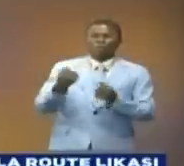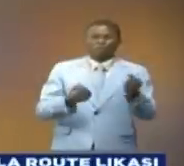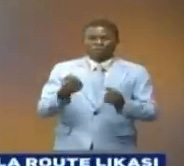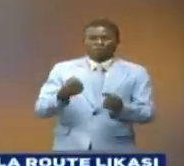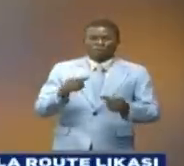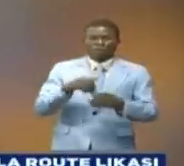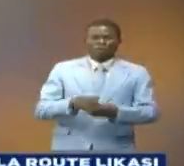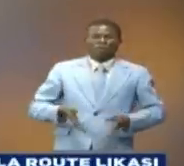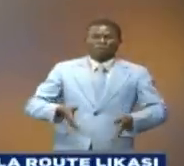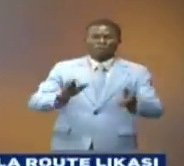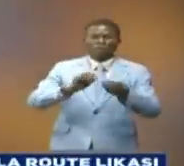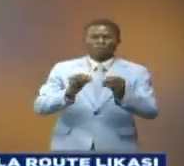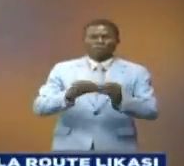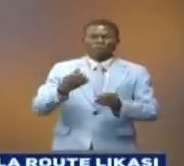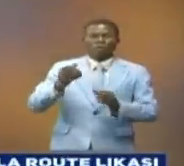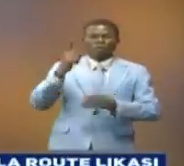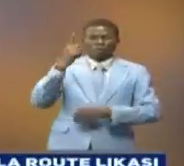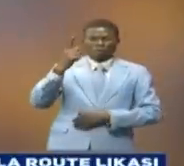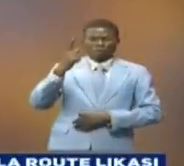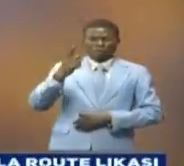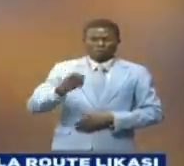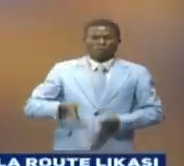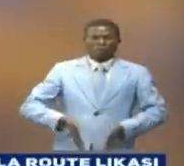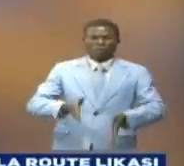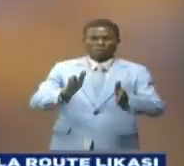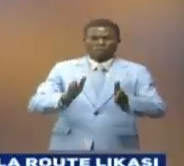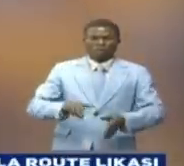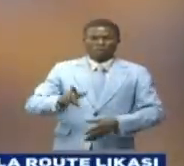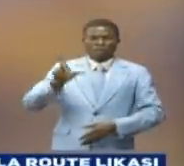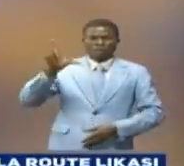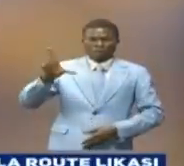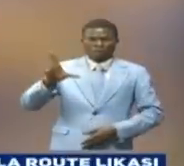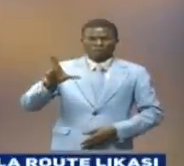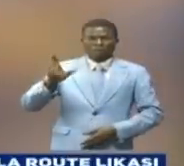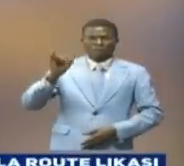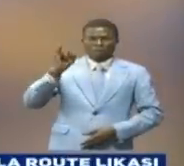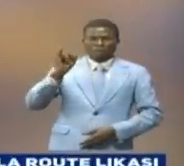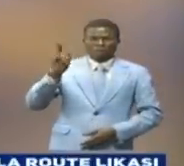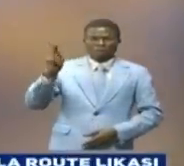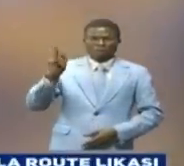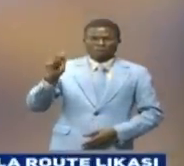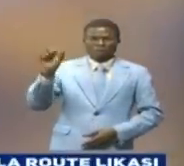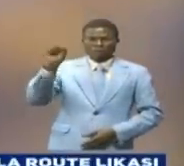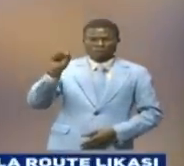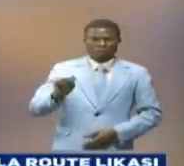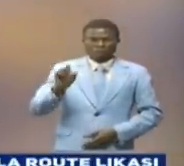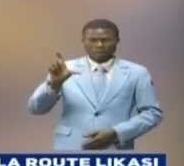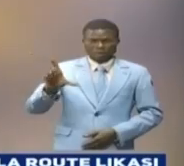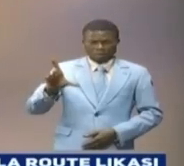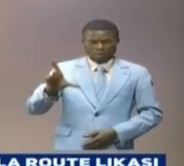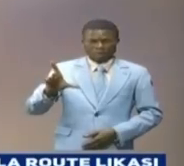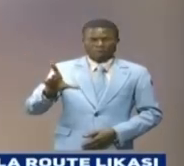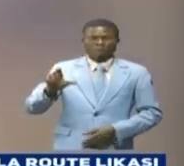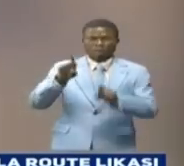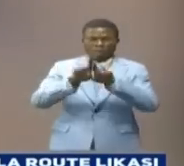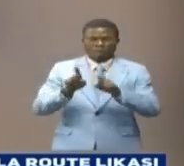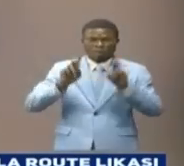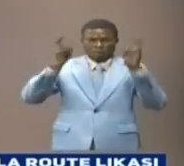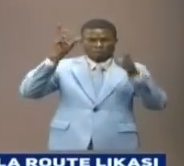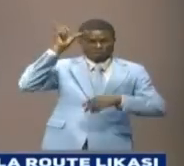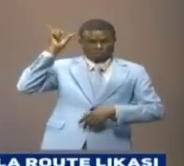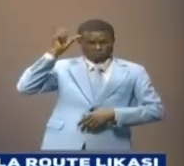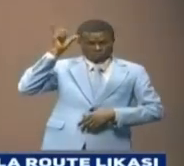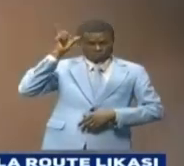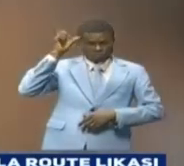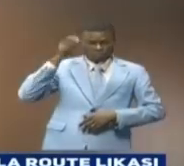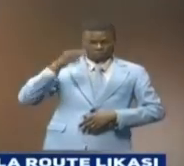sur la nationale numéro 1 sur l'axe routier Likasi-Luambo, situé à plus de 120 km de la ville de Lubumbashi dans la province